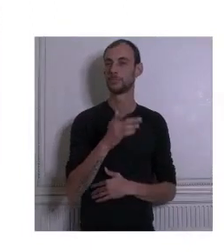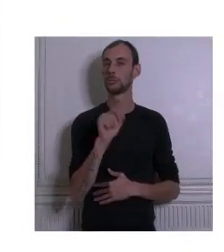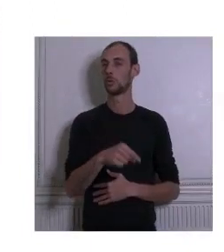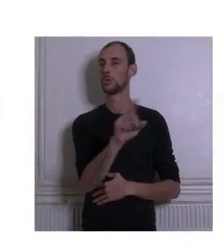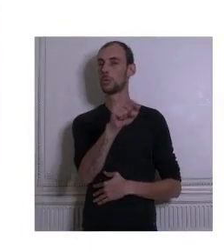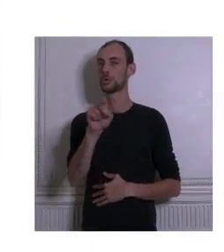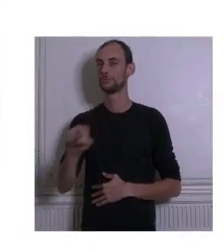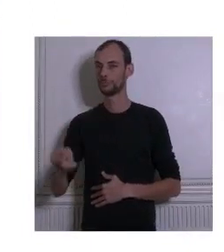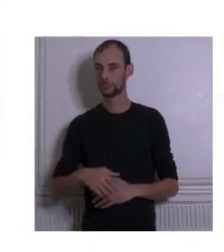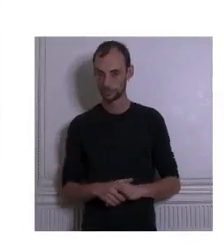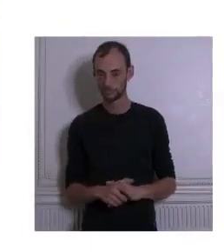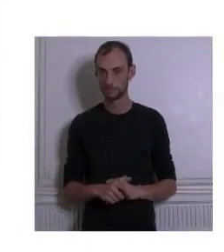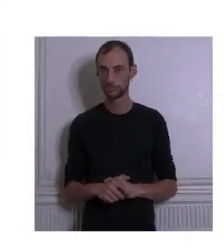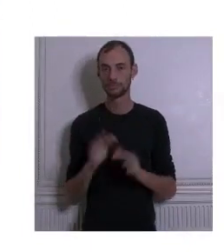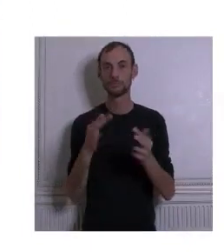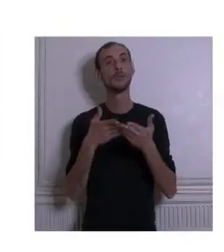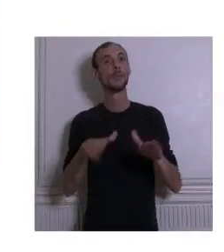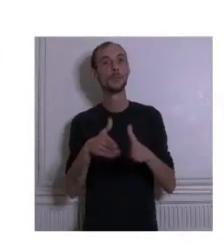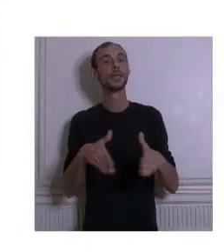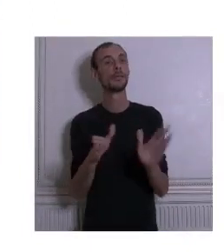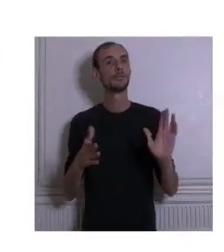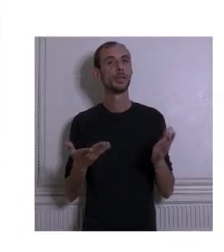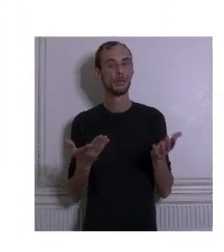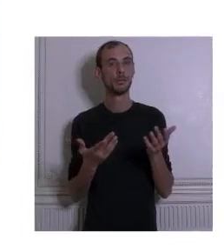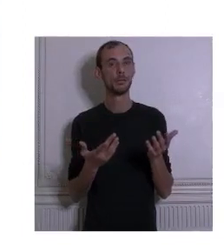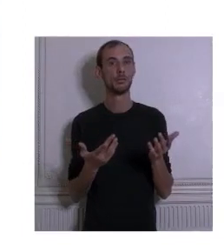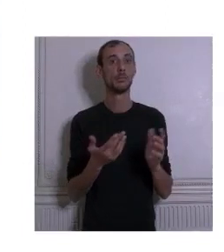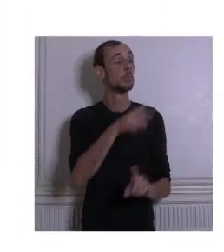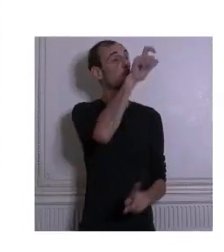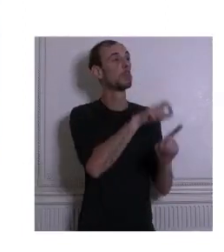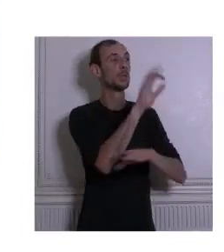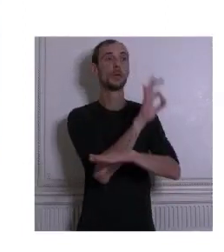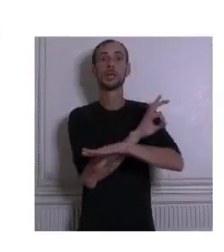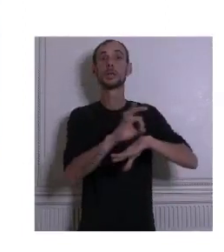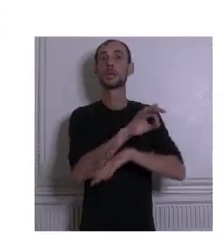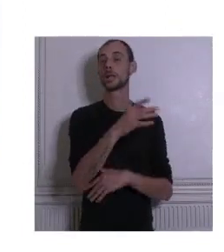Et le... oui, vous l'ignorez peut-être, mais bon, parlez-vous.